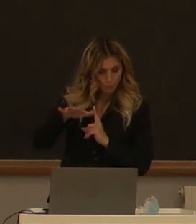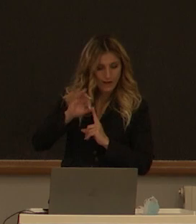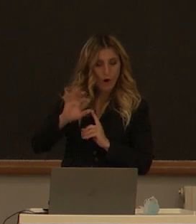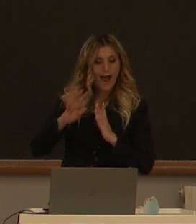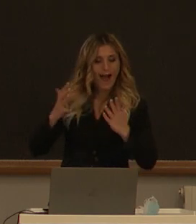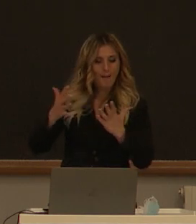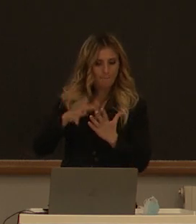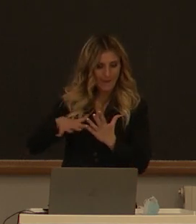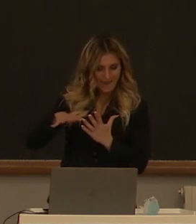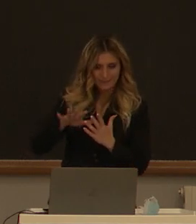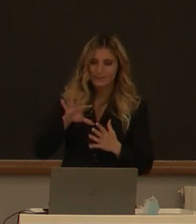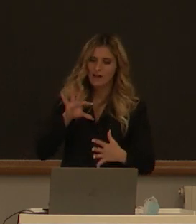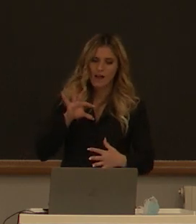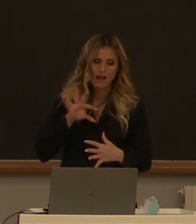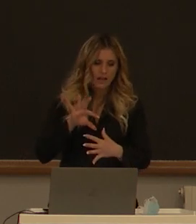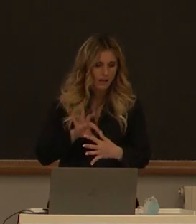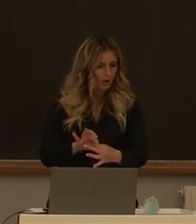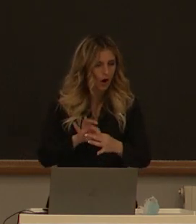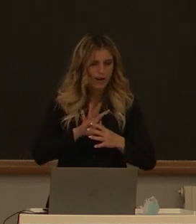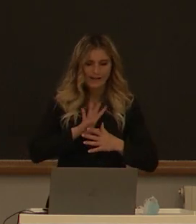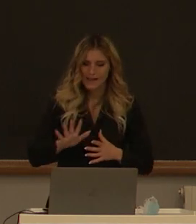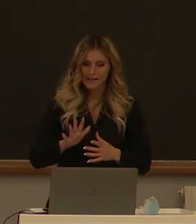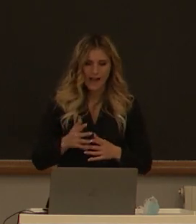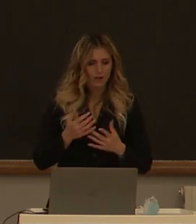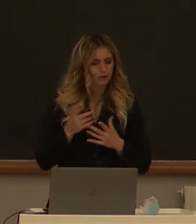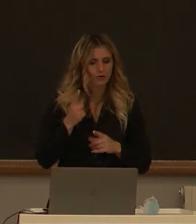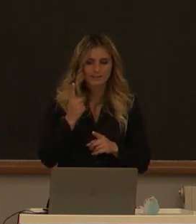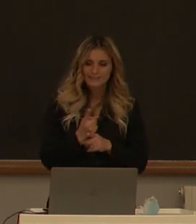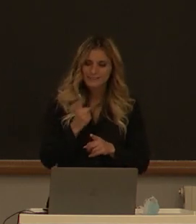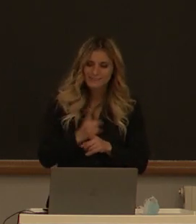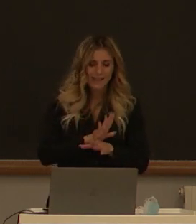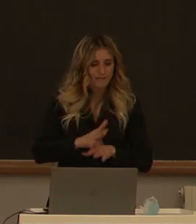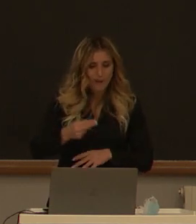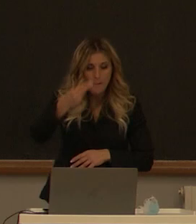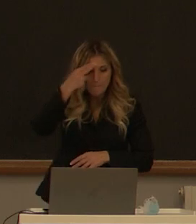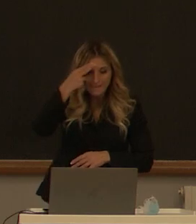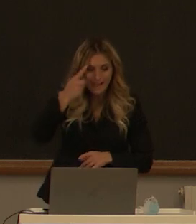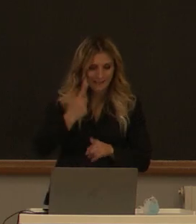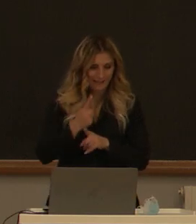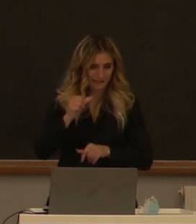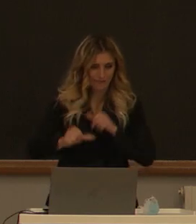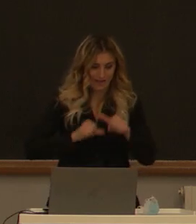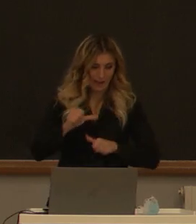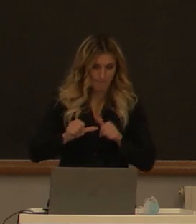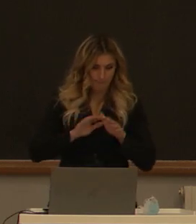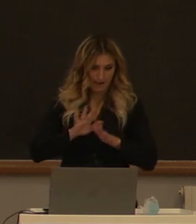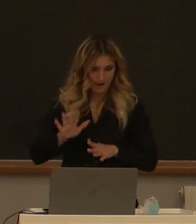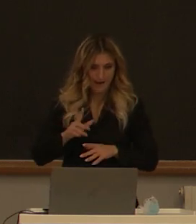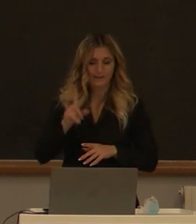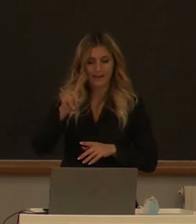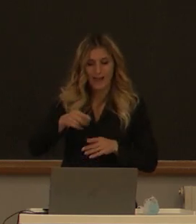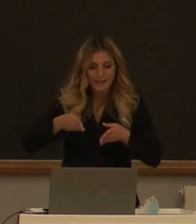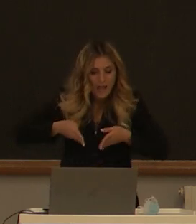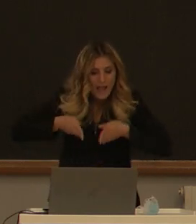è praticamente legato esclusivamente a un cambiamento di mentalità di quelli che sono sia diciamo gli